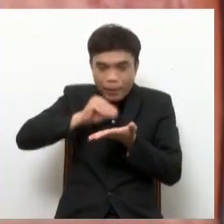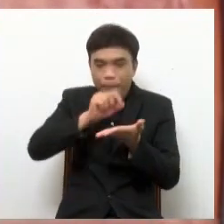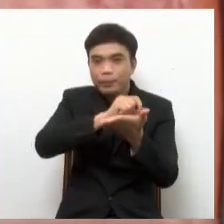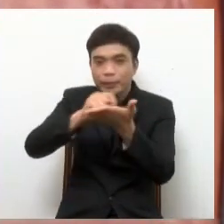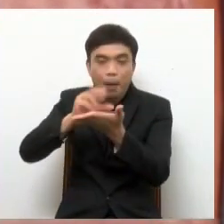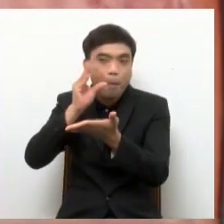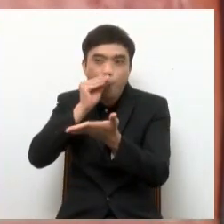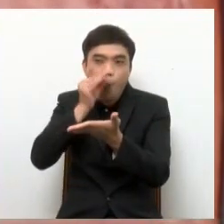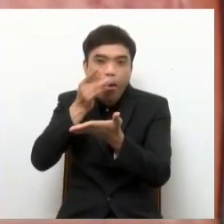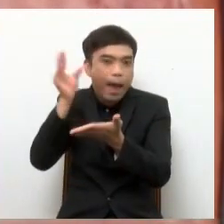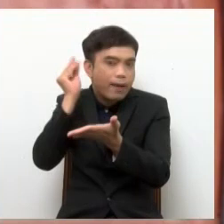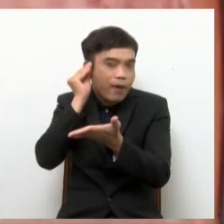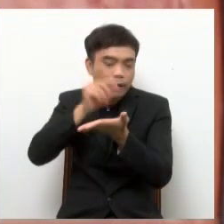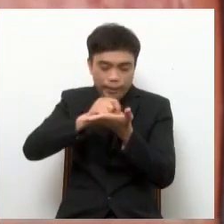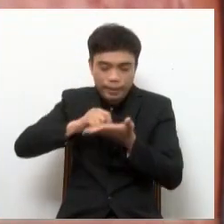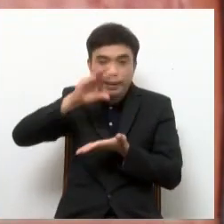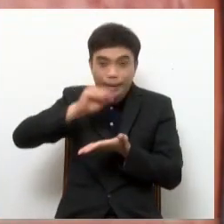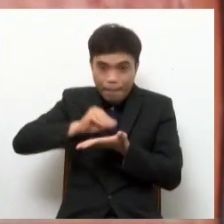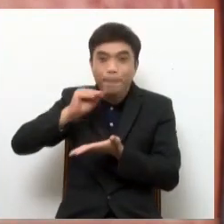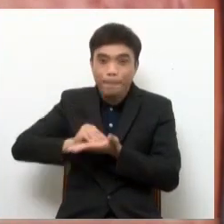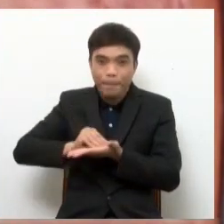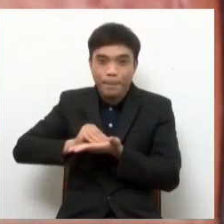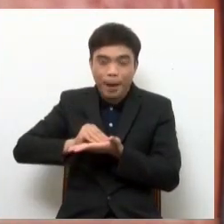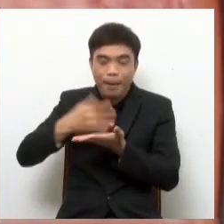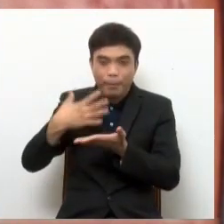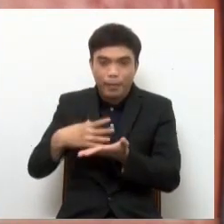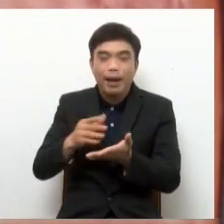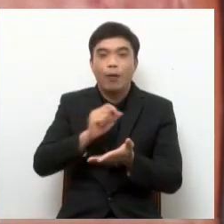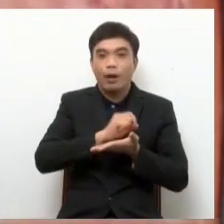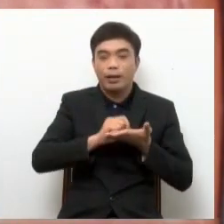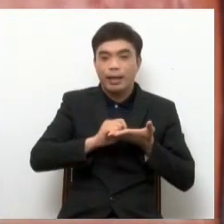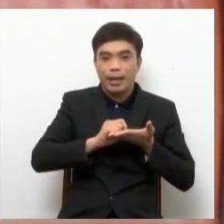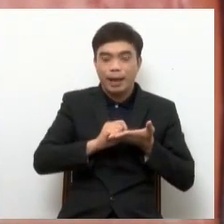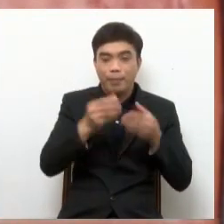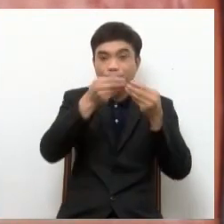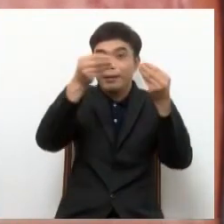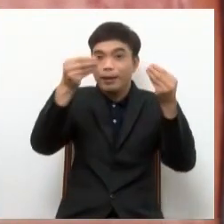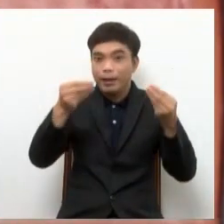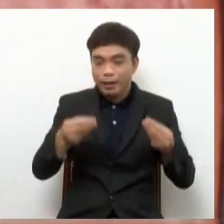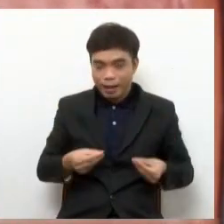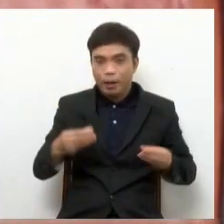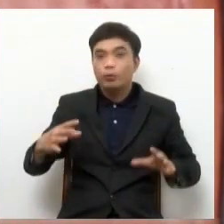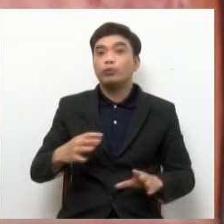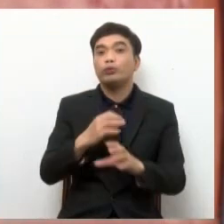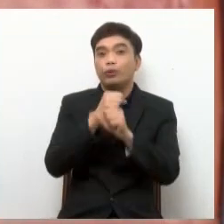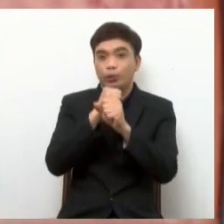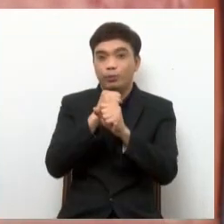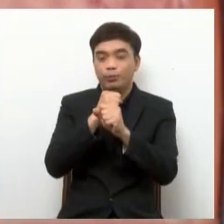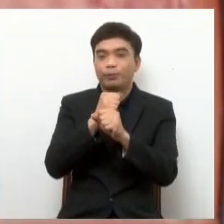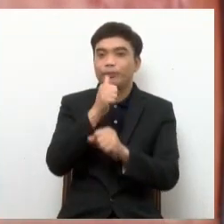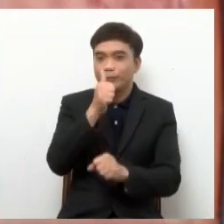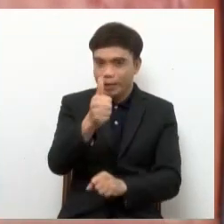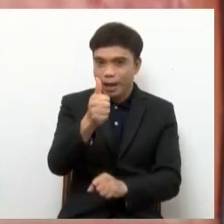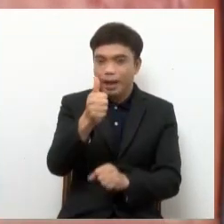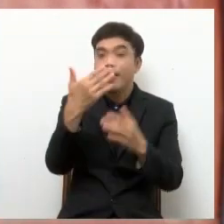นะครับแล้วก็ได้นำมาเขียนเป็นรายงานนะครับจากนั้นนะครับก็